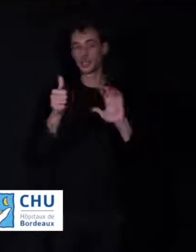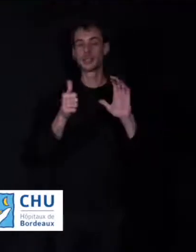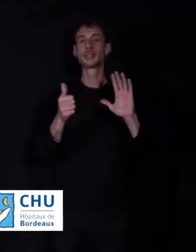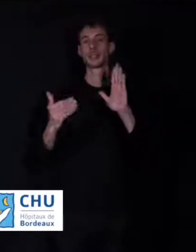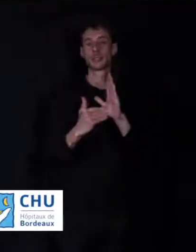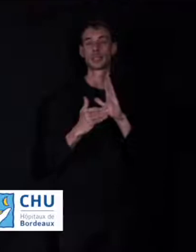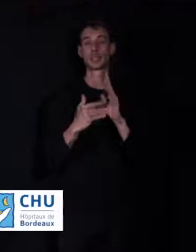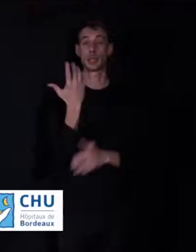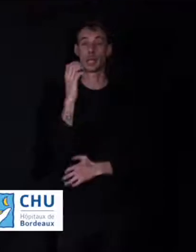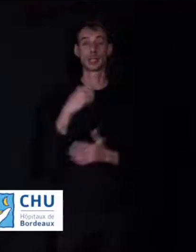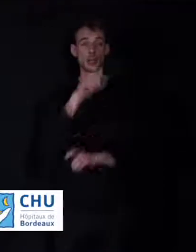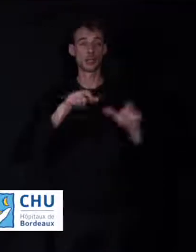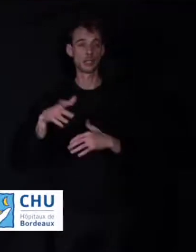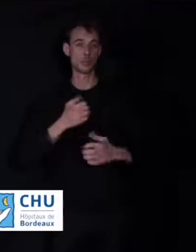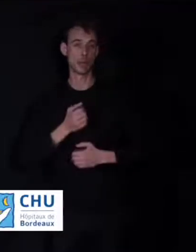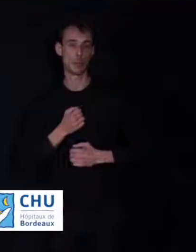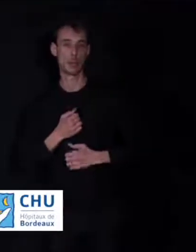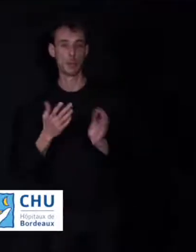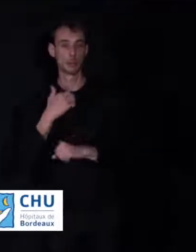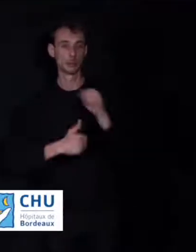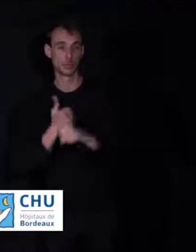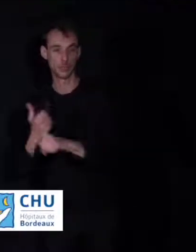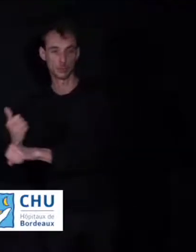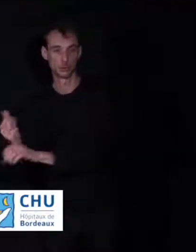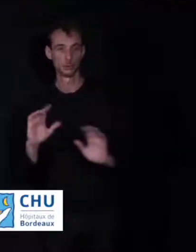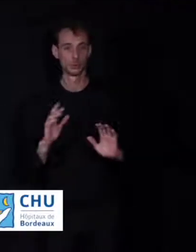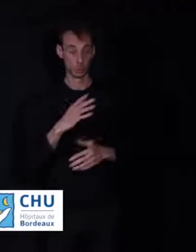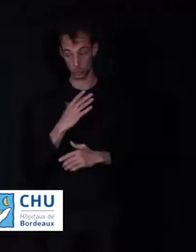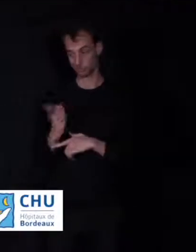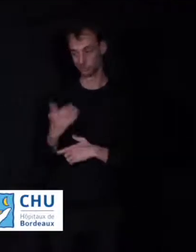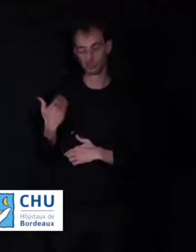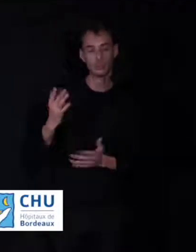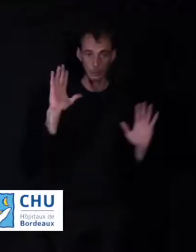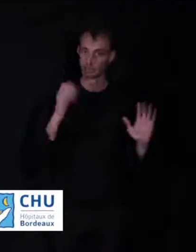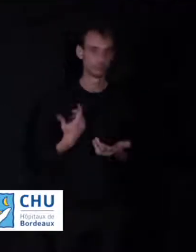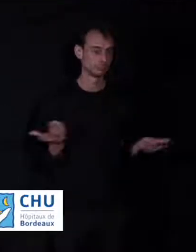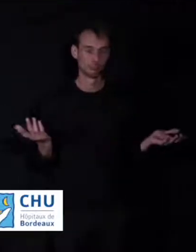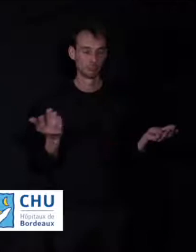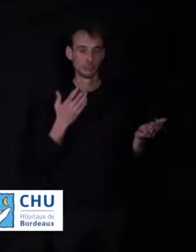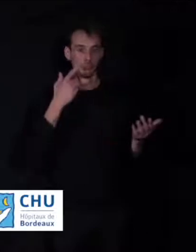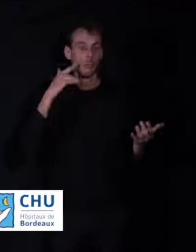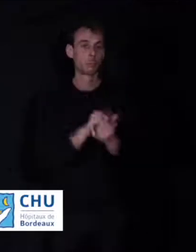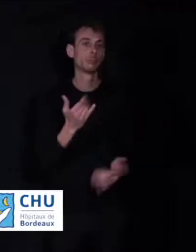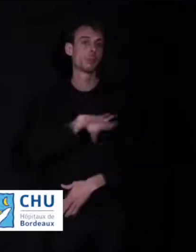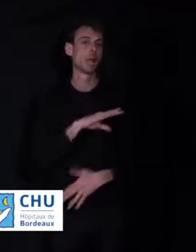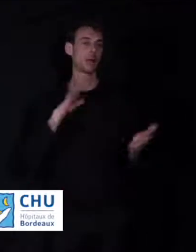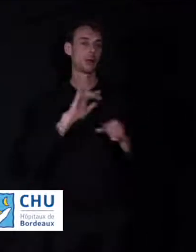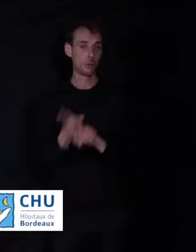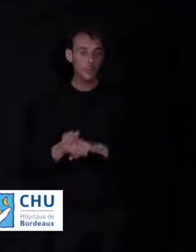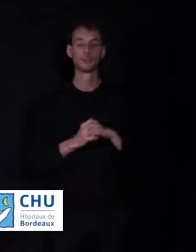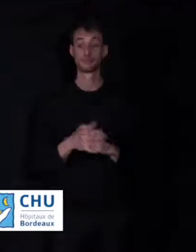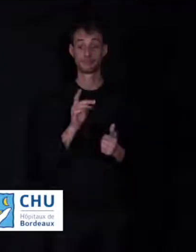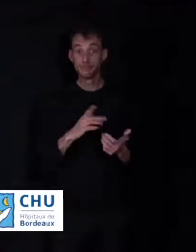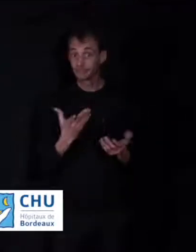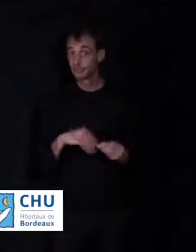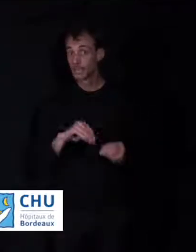quelques jours, il est passé totalement inaperçu avec le Covid. Et l'infection VIH dans les pays d'Afrique reste quand